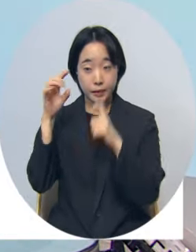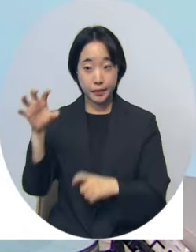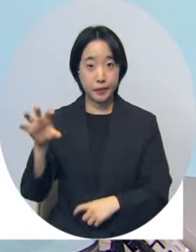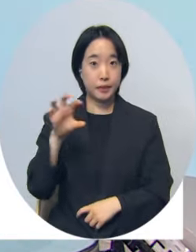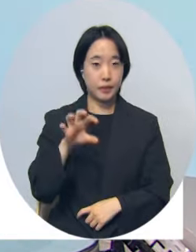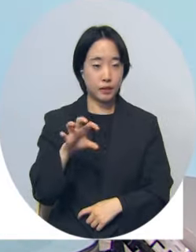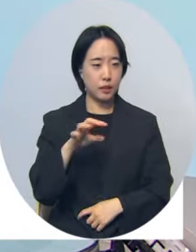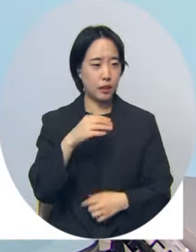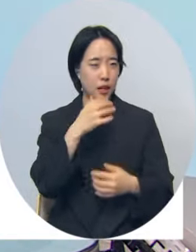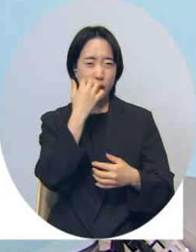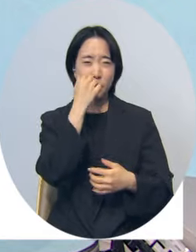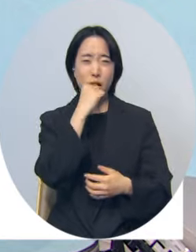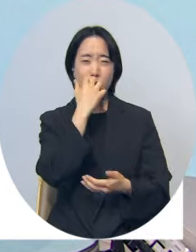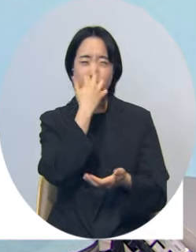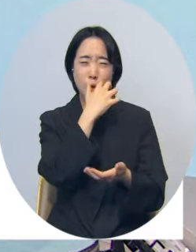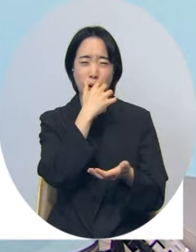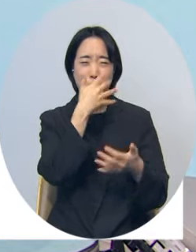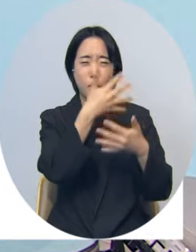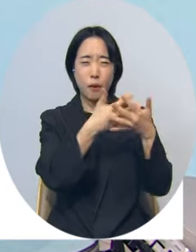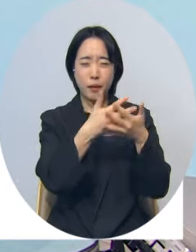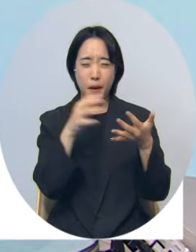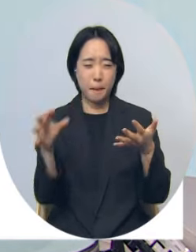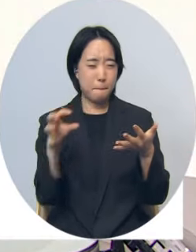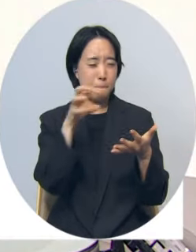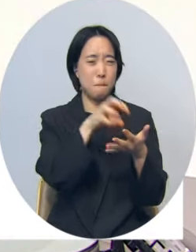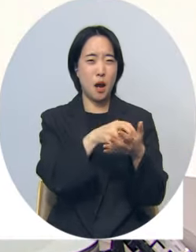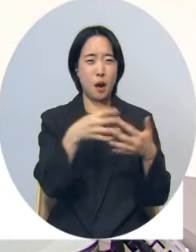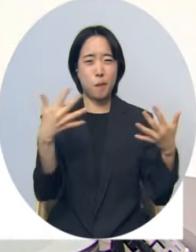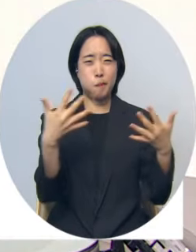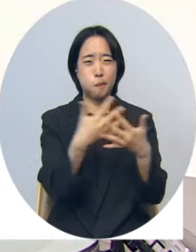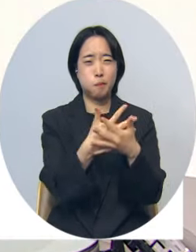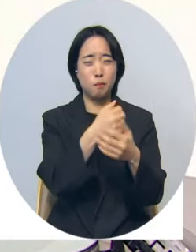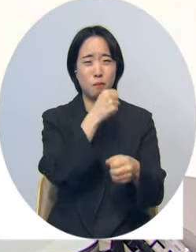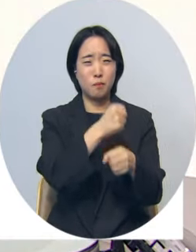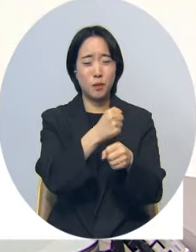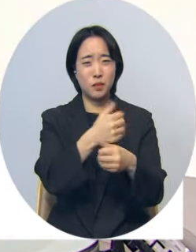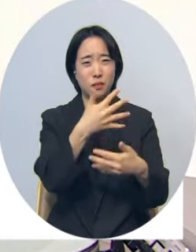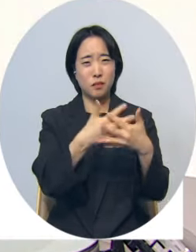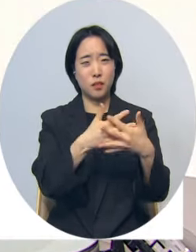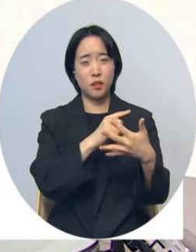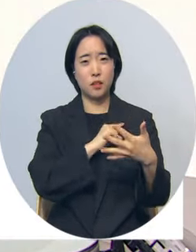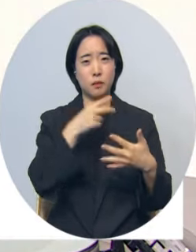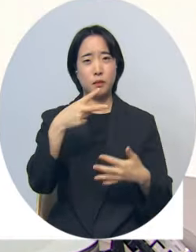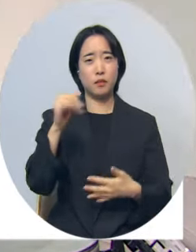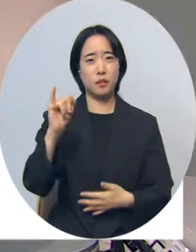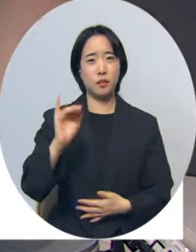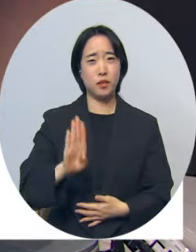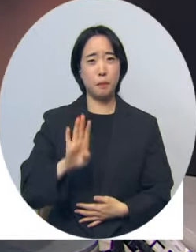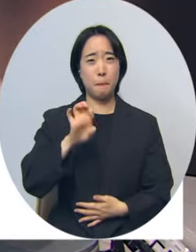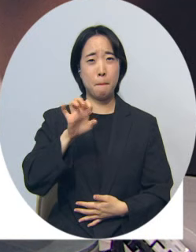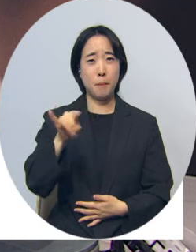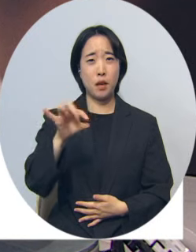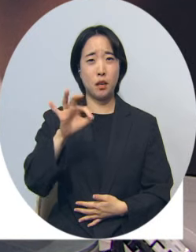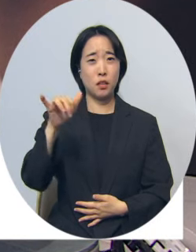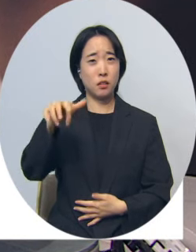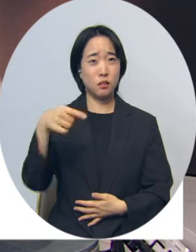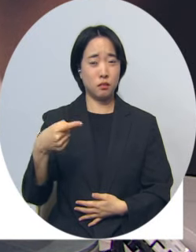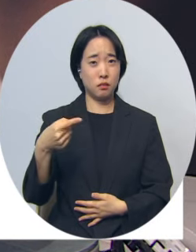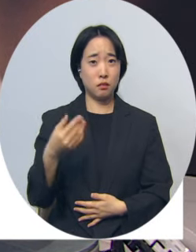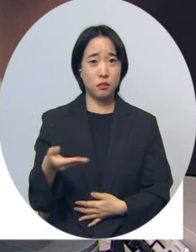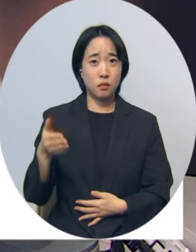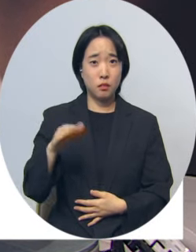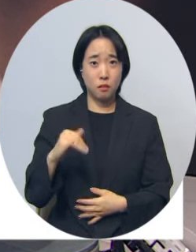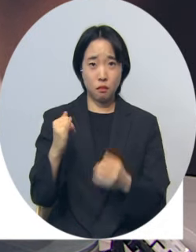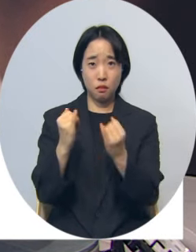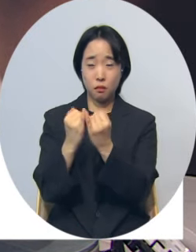광범위하게 퍼지고 있습니다. 중고등 학생부터 교사, 군인 등 대상을 가리지 않으면서 누구나 피해자가 될 수 있다는